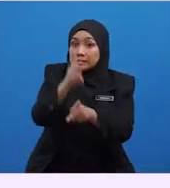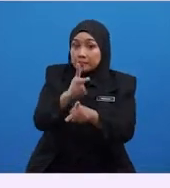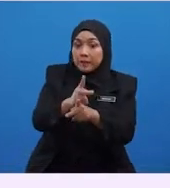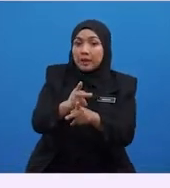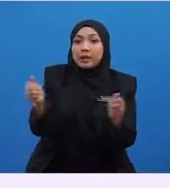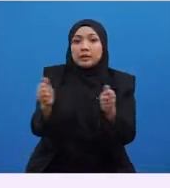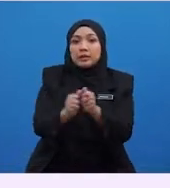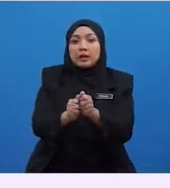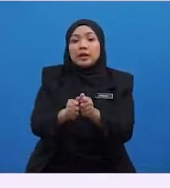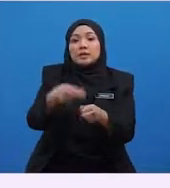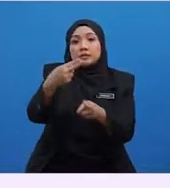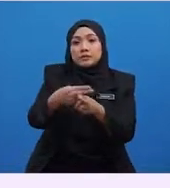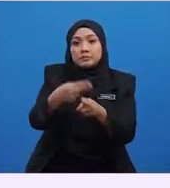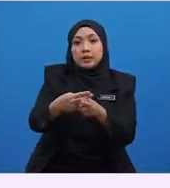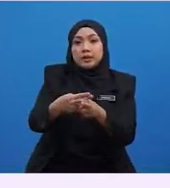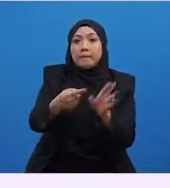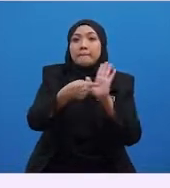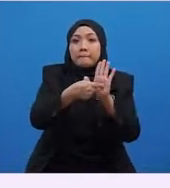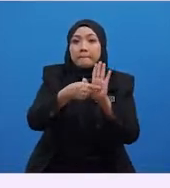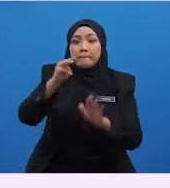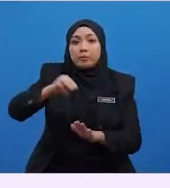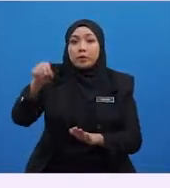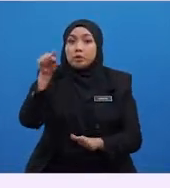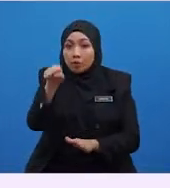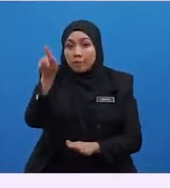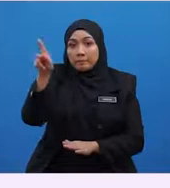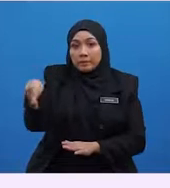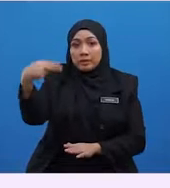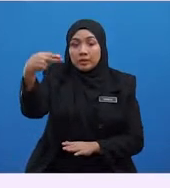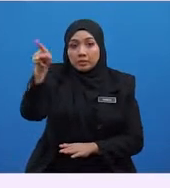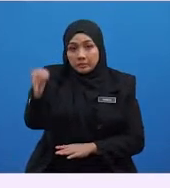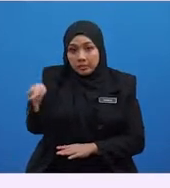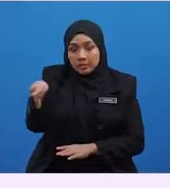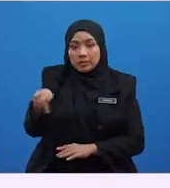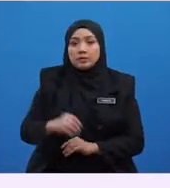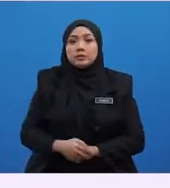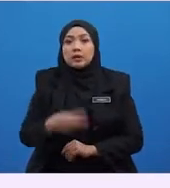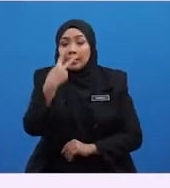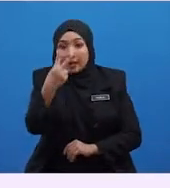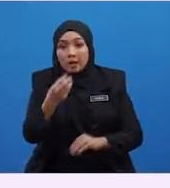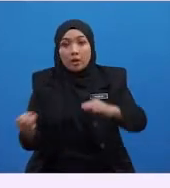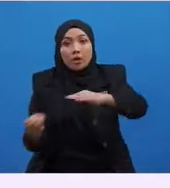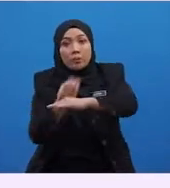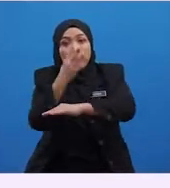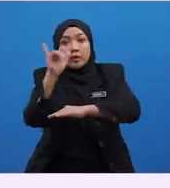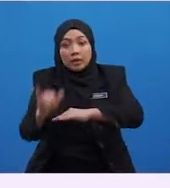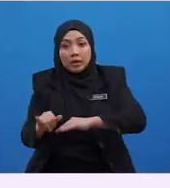fail paparmurid.php. Marilah kita lihat output yang dipaparkan